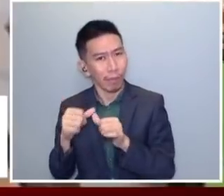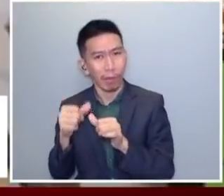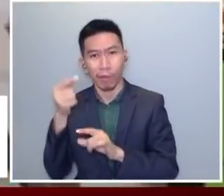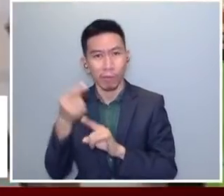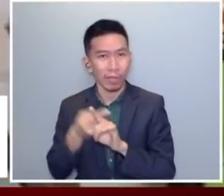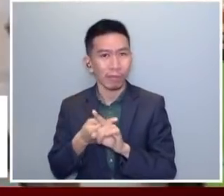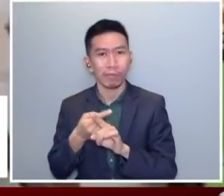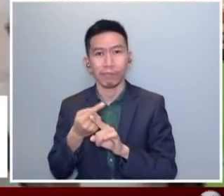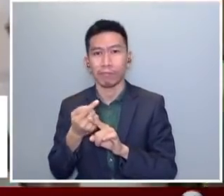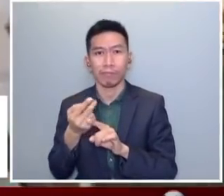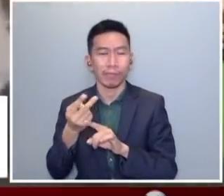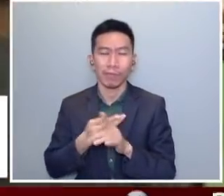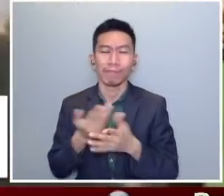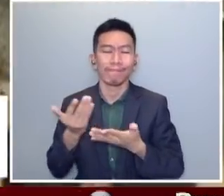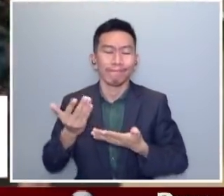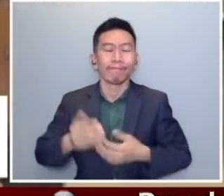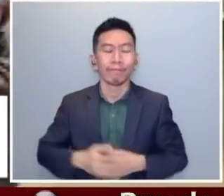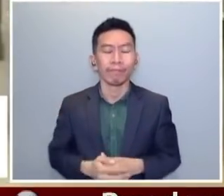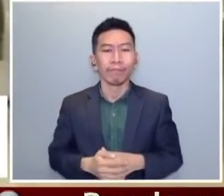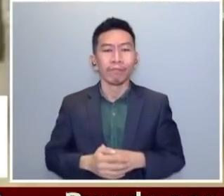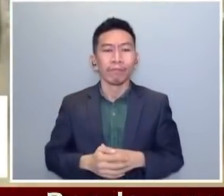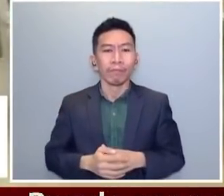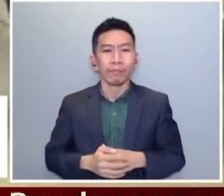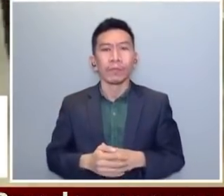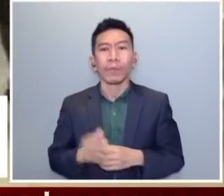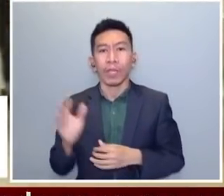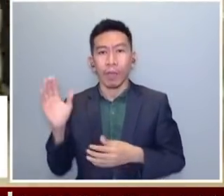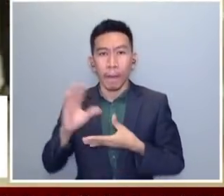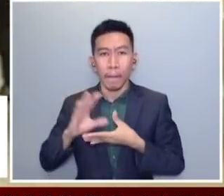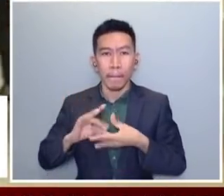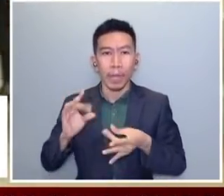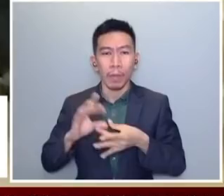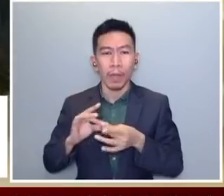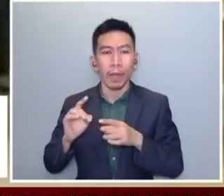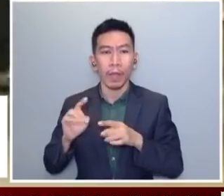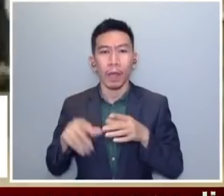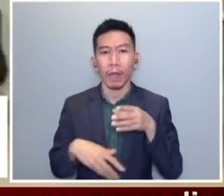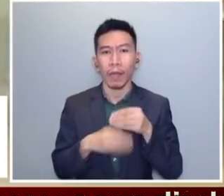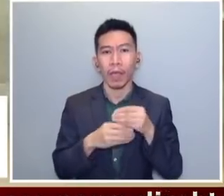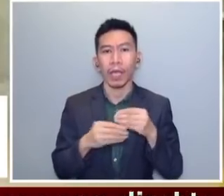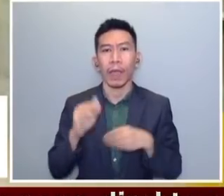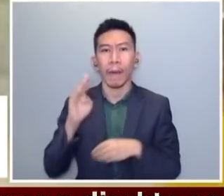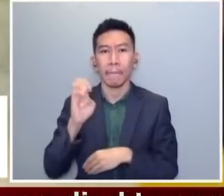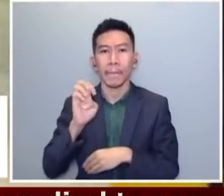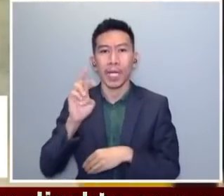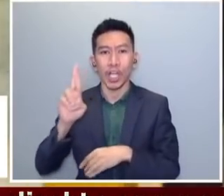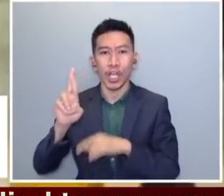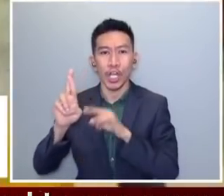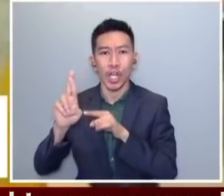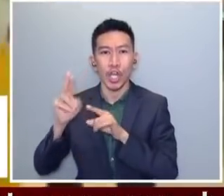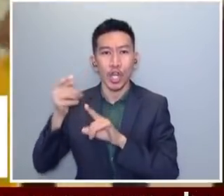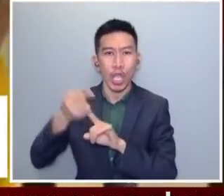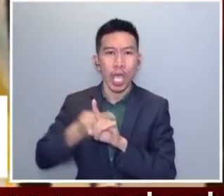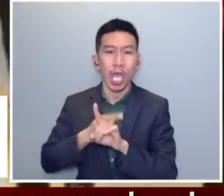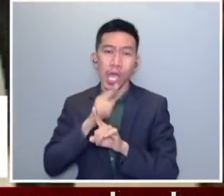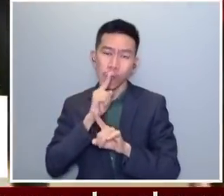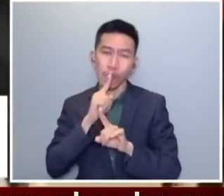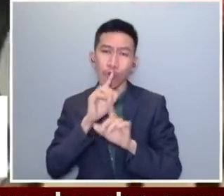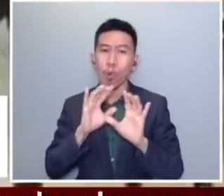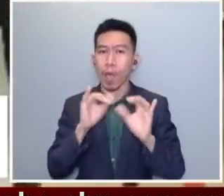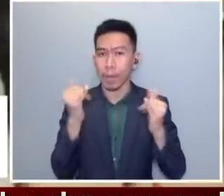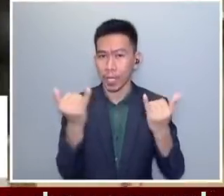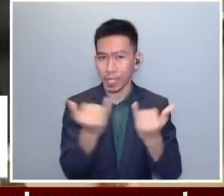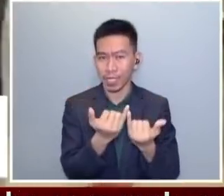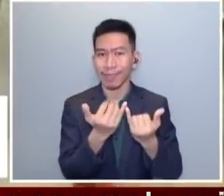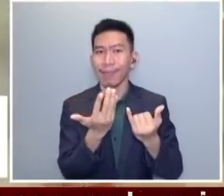ni Concepcion, sa last quarter ng taon o bear months, typical na nakababawi ang mga kumpanya. Christmas season